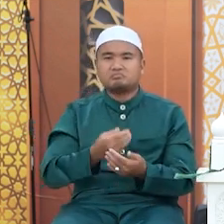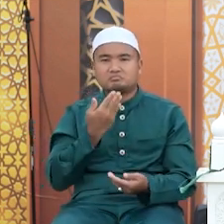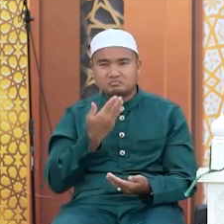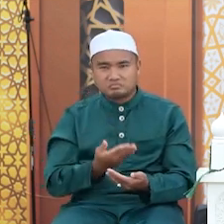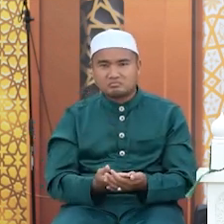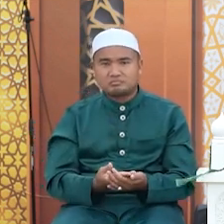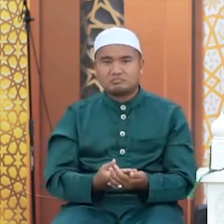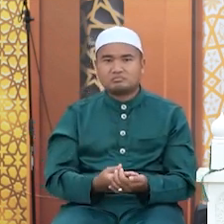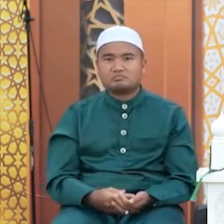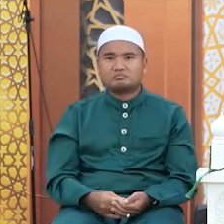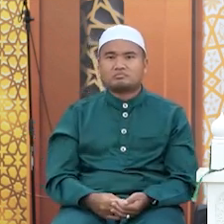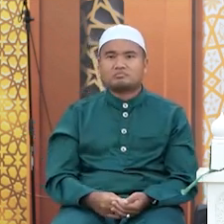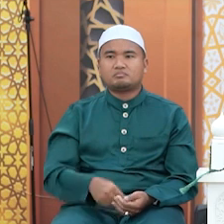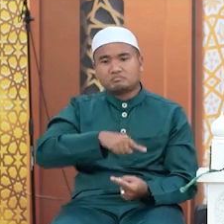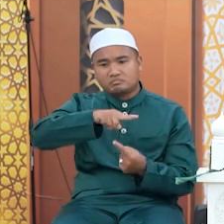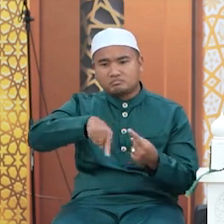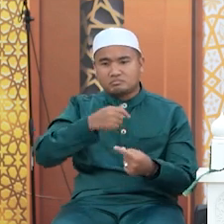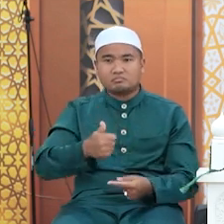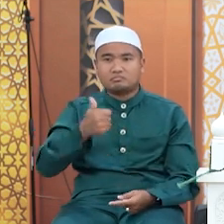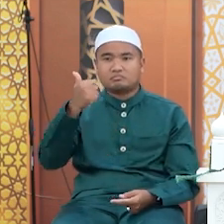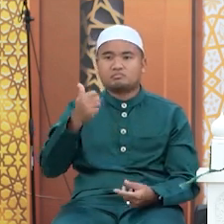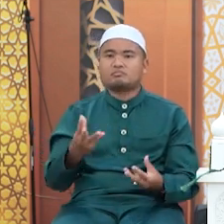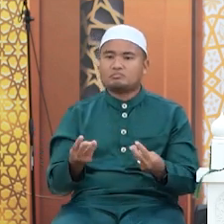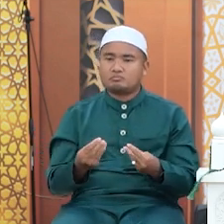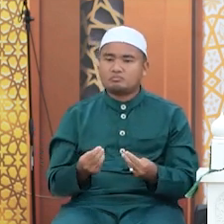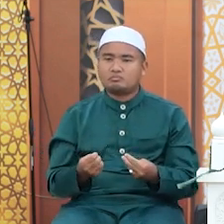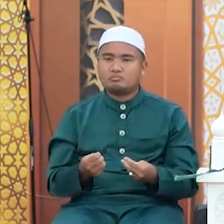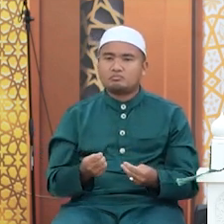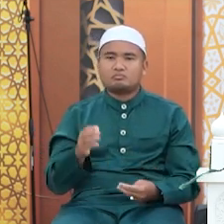Nabi. Percubaan tu bukan dua kali, puluh kali,